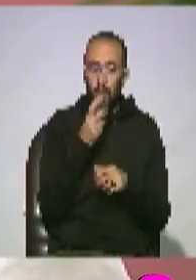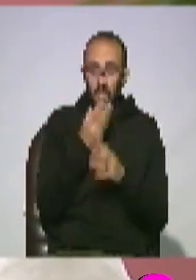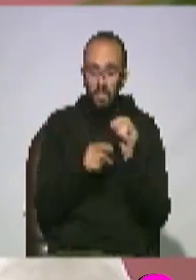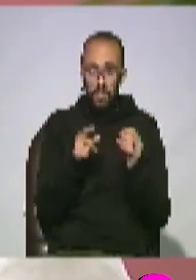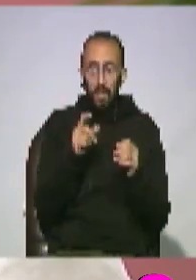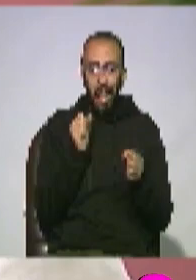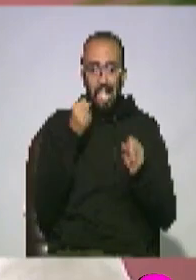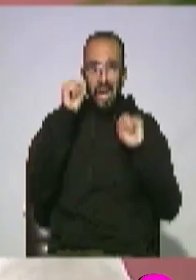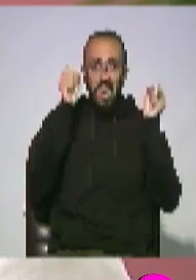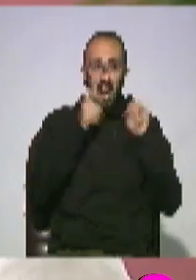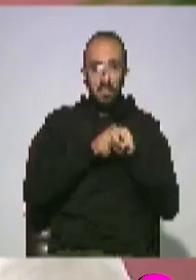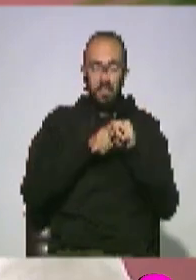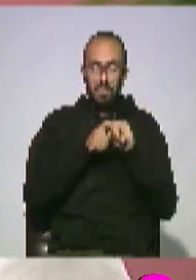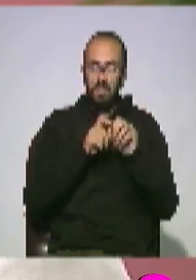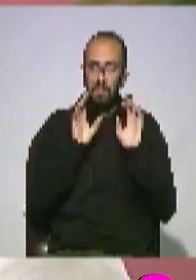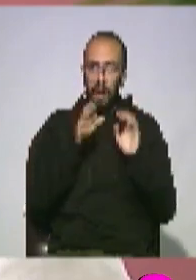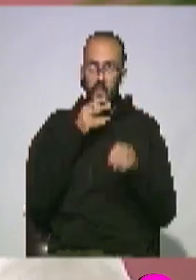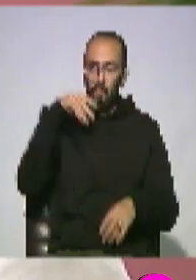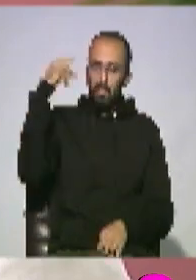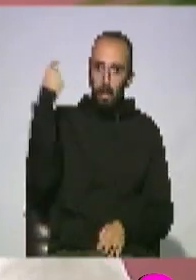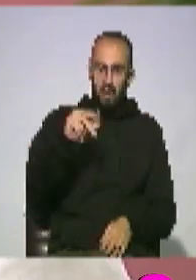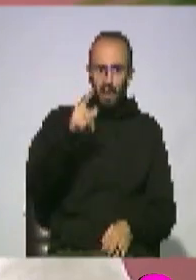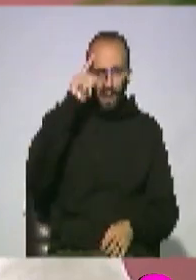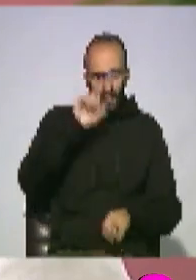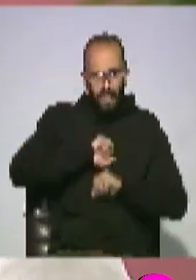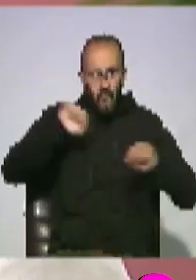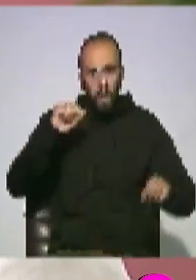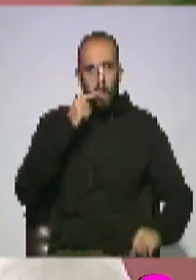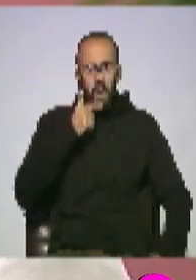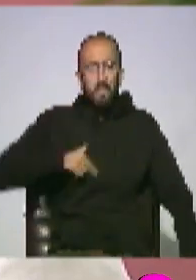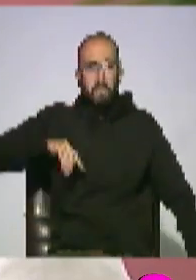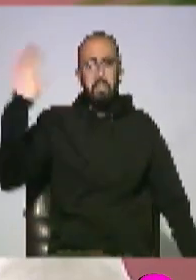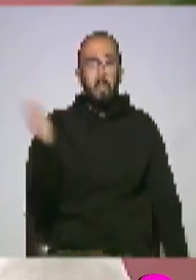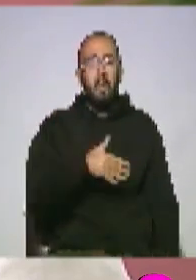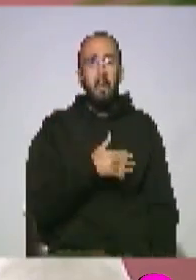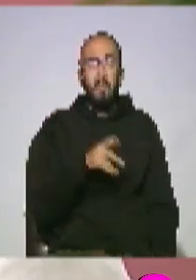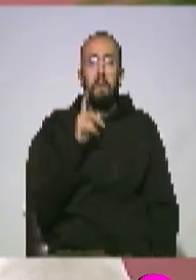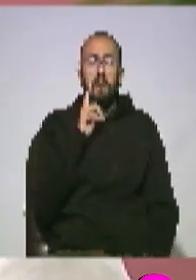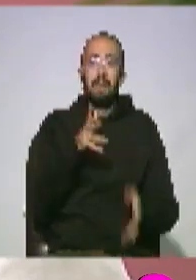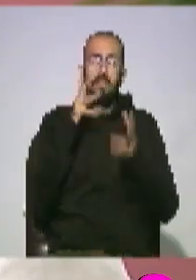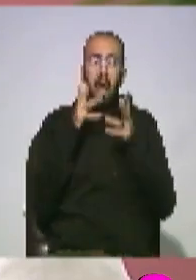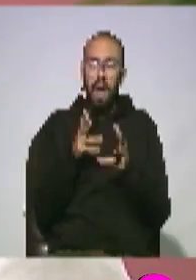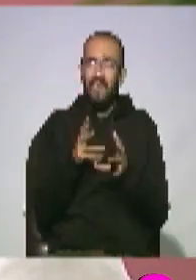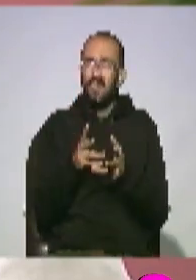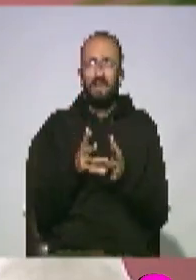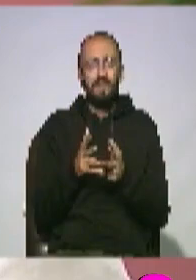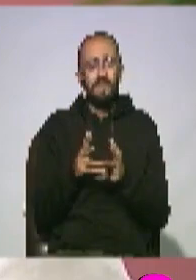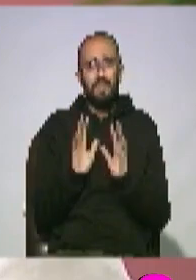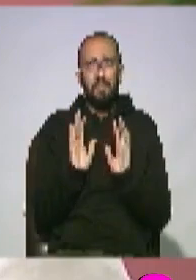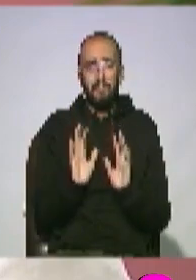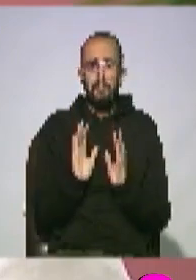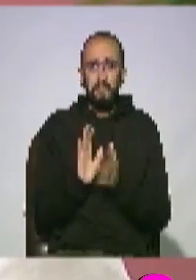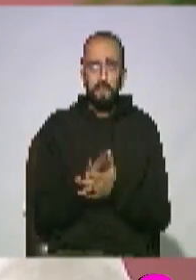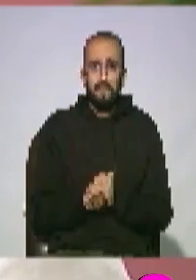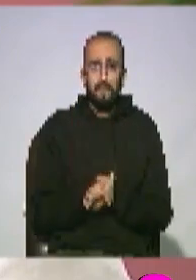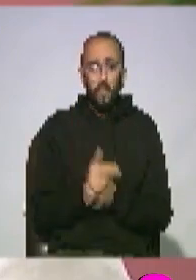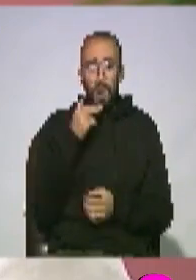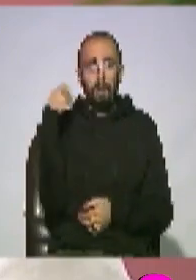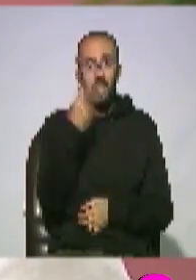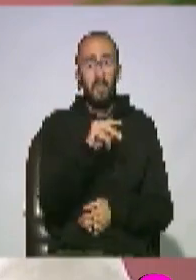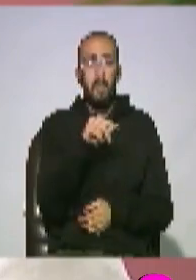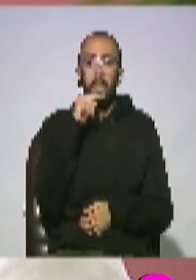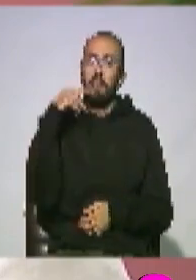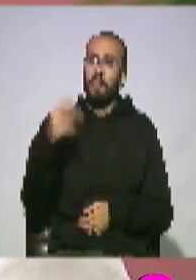الطفل يعلي صوته فوالده يضربه، وانت فاكر نفسك كبرت، لا هضربك. والدته لا اصلا انت لا، طب الولد ما يتضربش